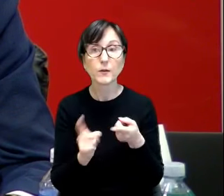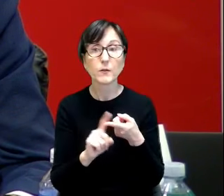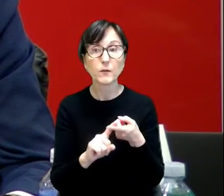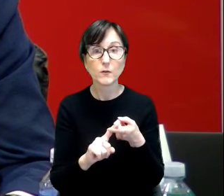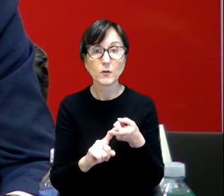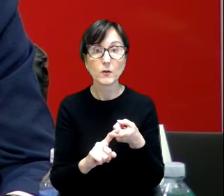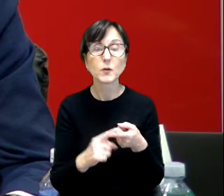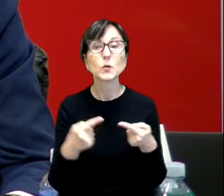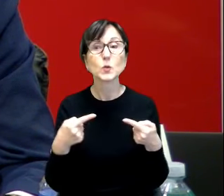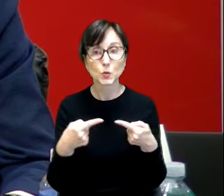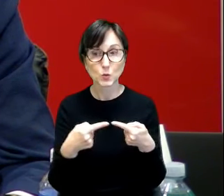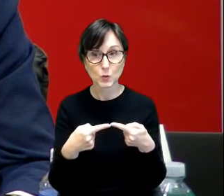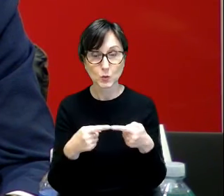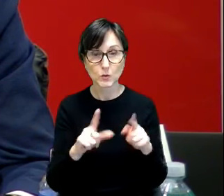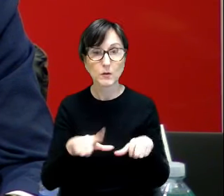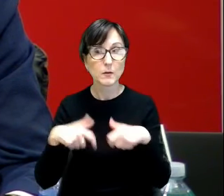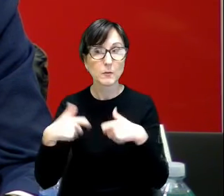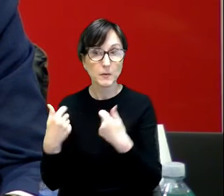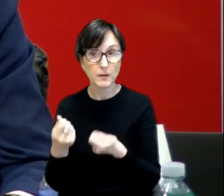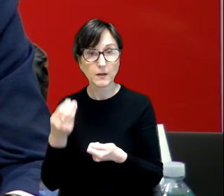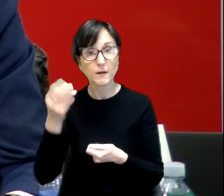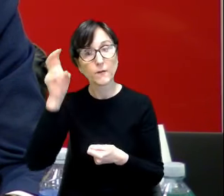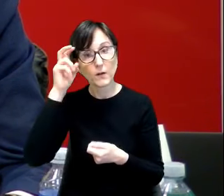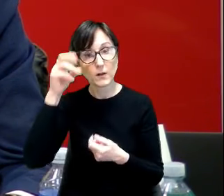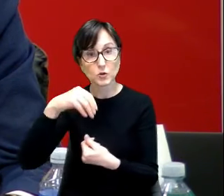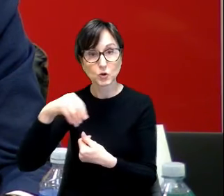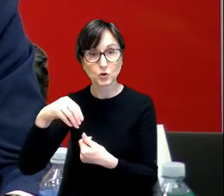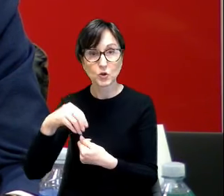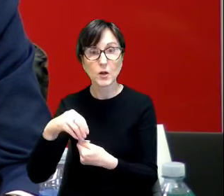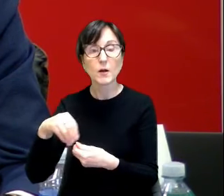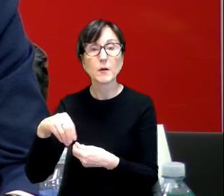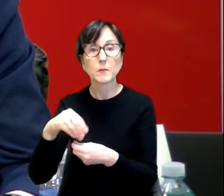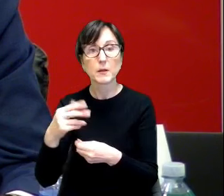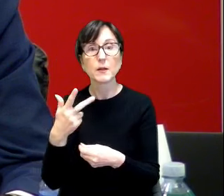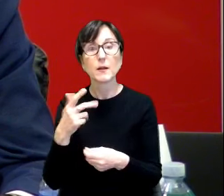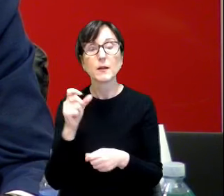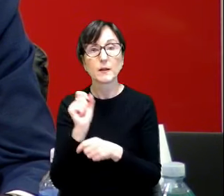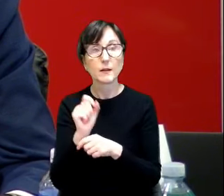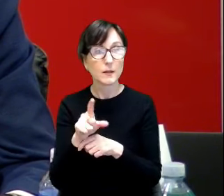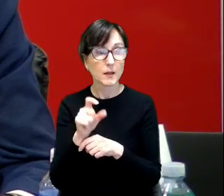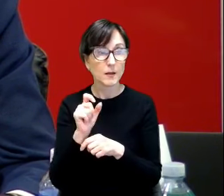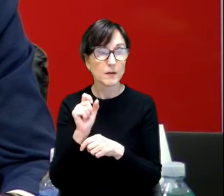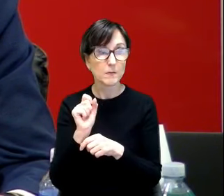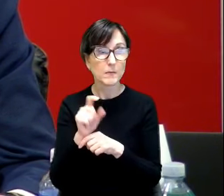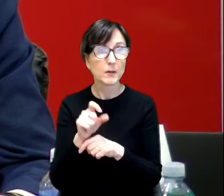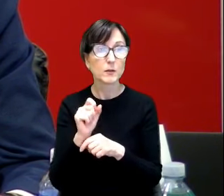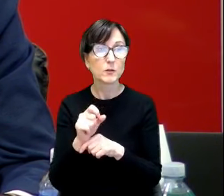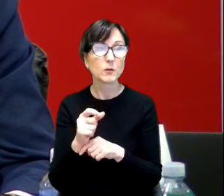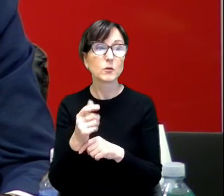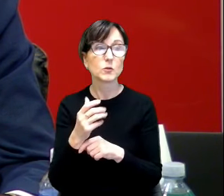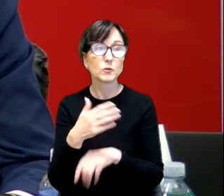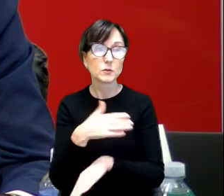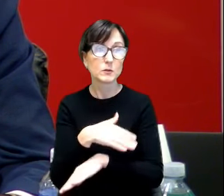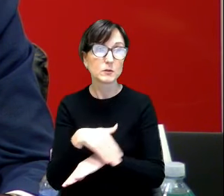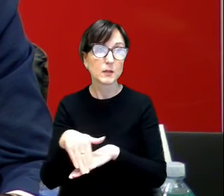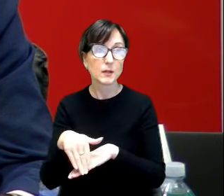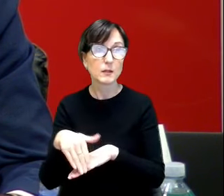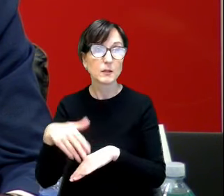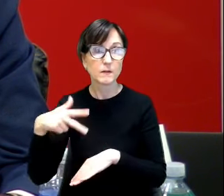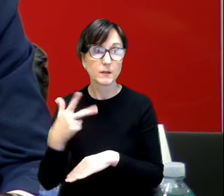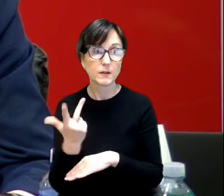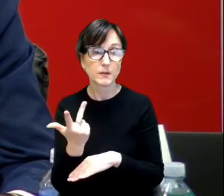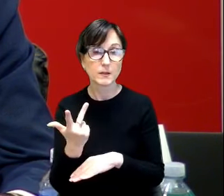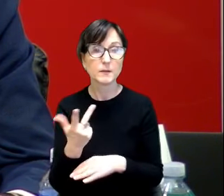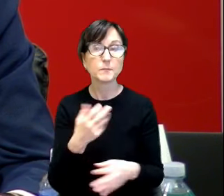su sutikimo perleisti valstybinės žemės klaipėdos gatvė tr klaipėdoje dalies nuos teisę klausimas apsvarstytas miesto plėtros